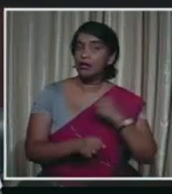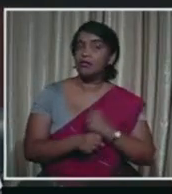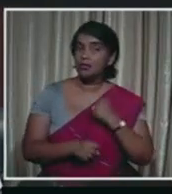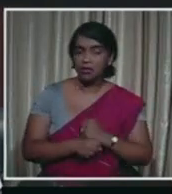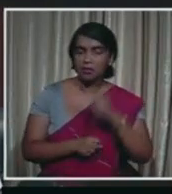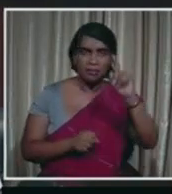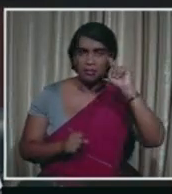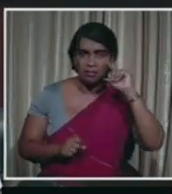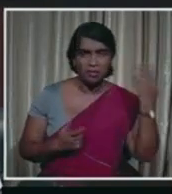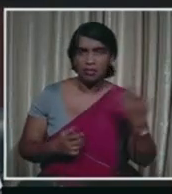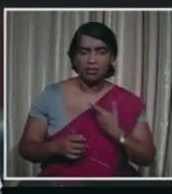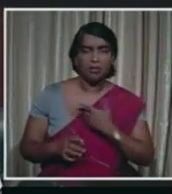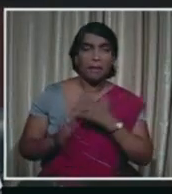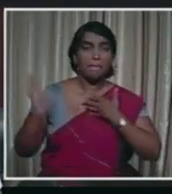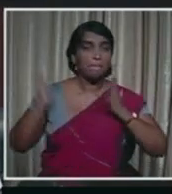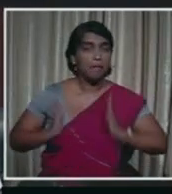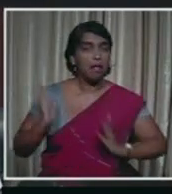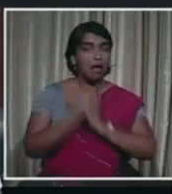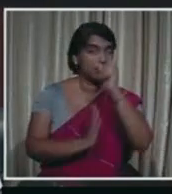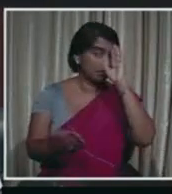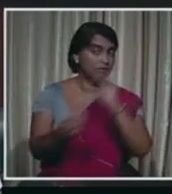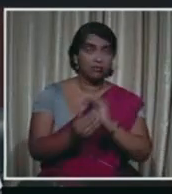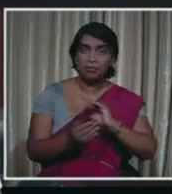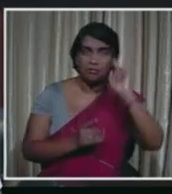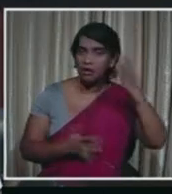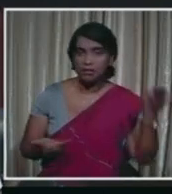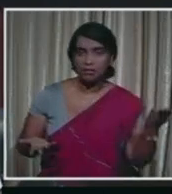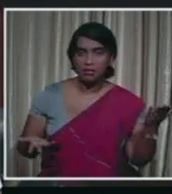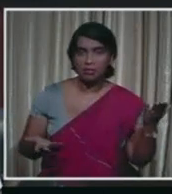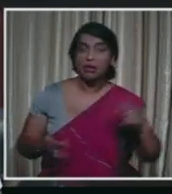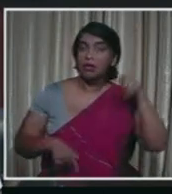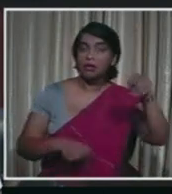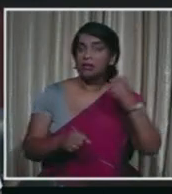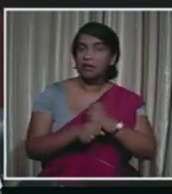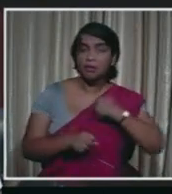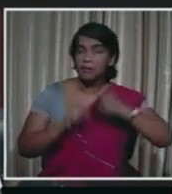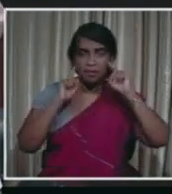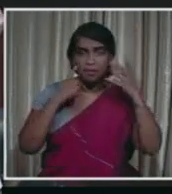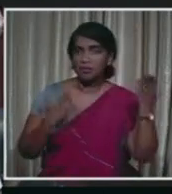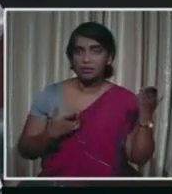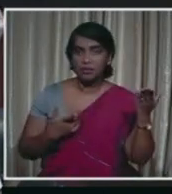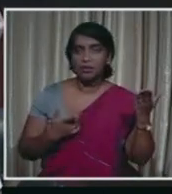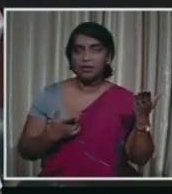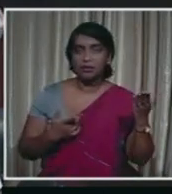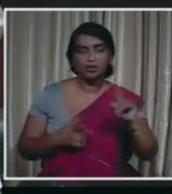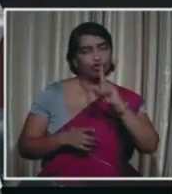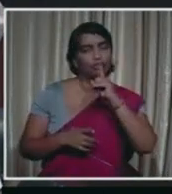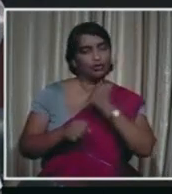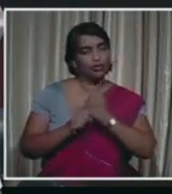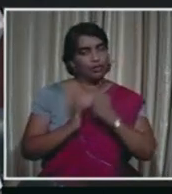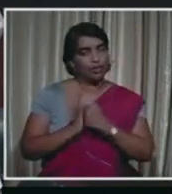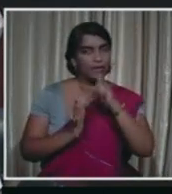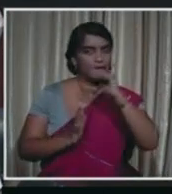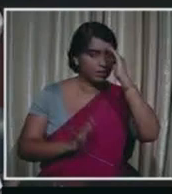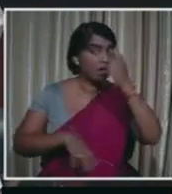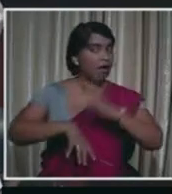නැද්ද මානවයිතිවාසිකම් රකින්න ඕනේ කියලා මේ ආණ්ඩුව දැන් නැද්ද නෑ ගරු කථානායකතුමනි